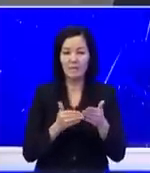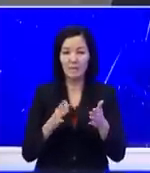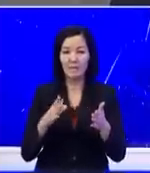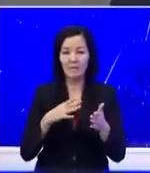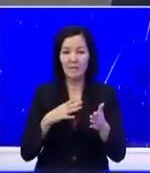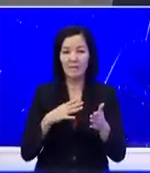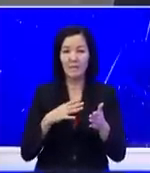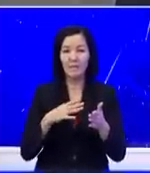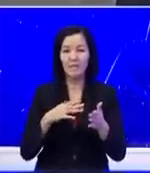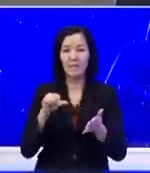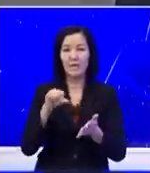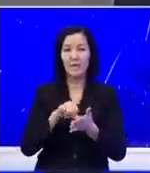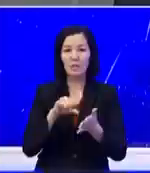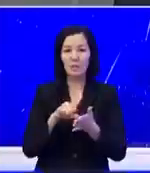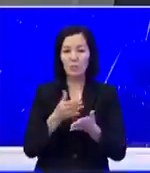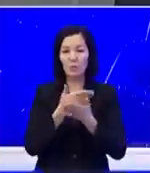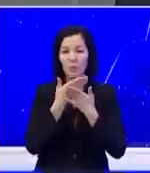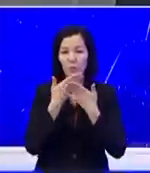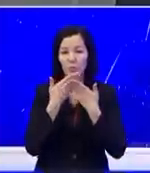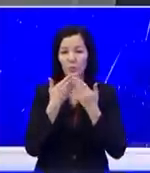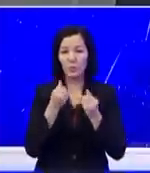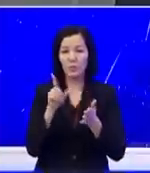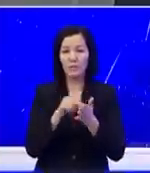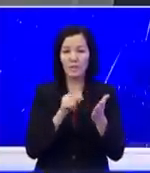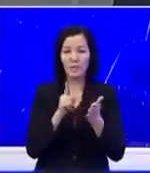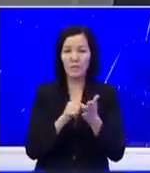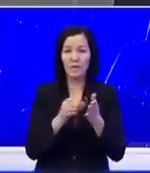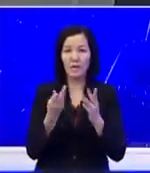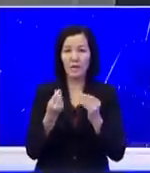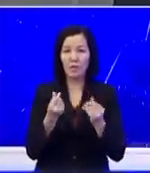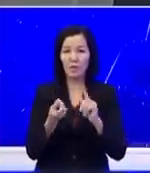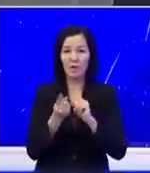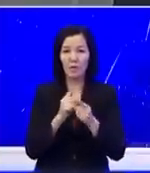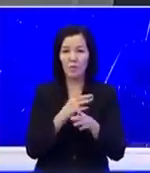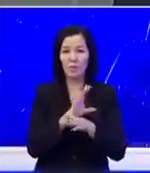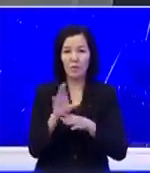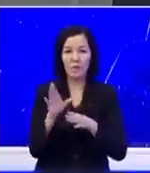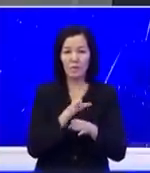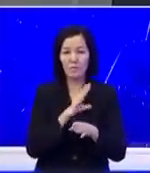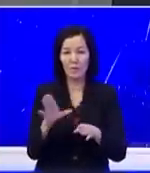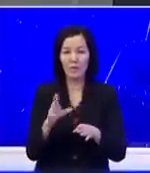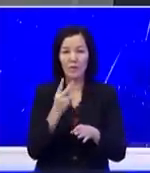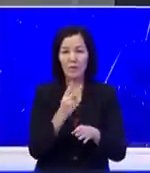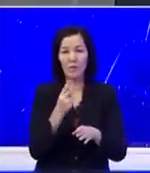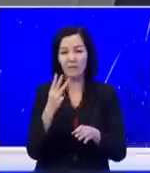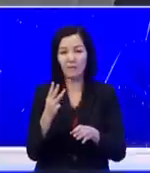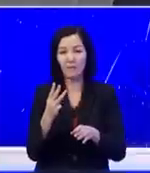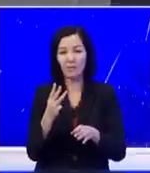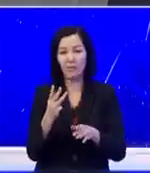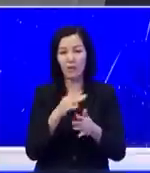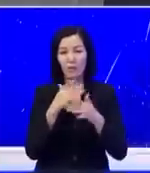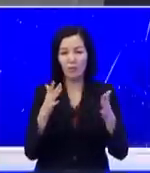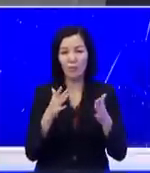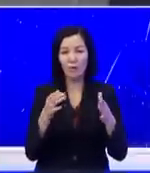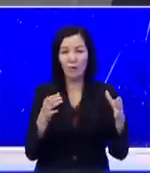қорына қатысушылығы есептелмеді, және де зейнетақы қорына аударымдар болмаған себебінен, және де екі немесе одан да көп